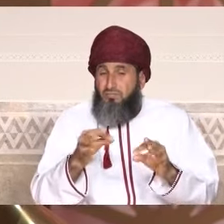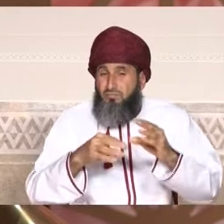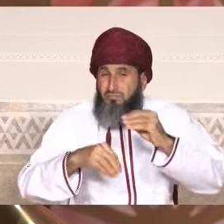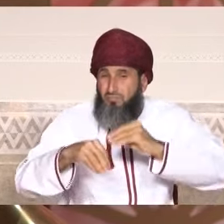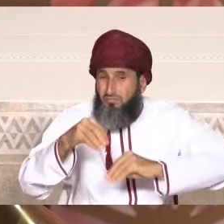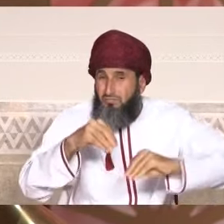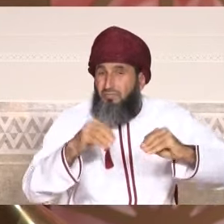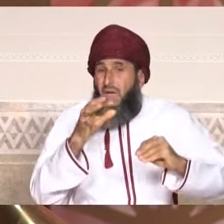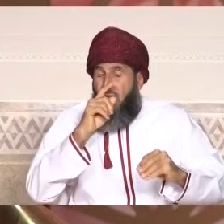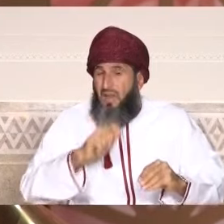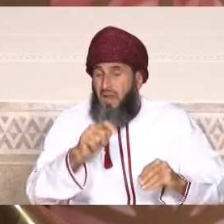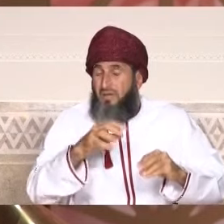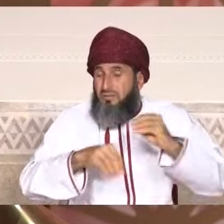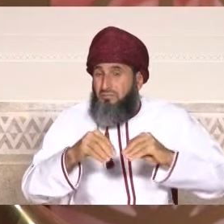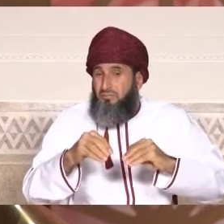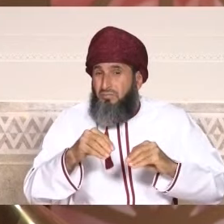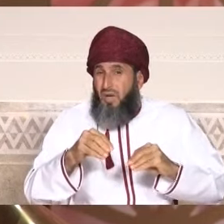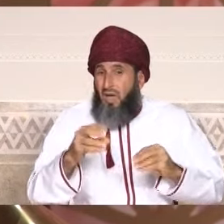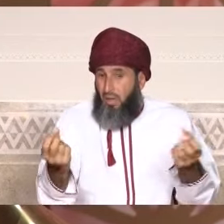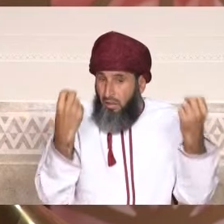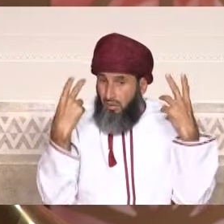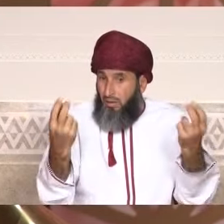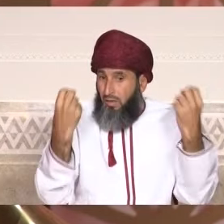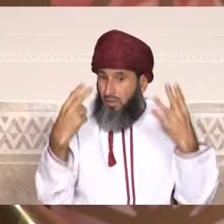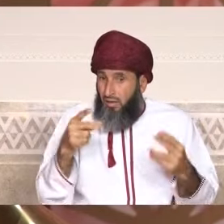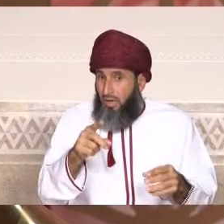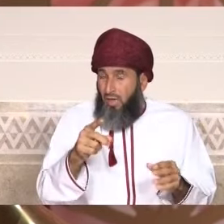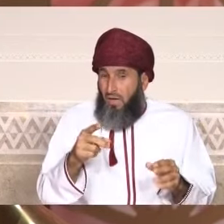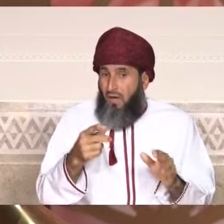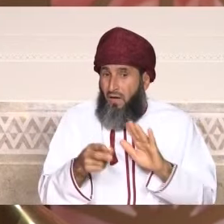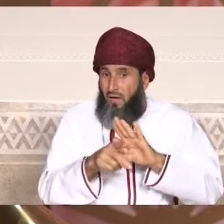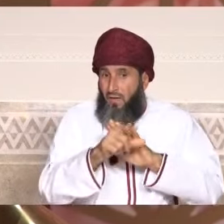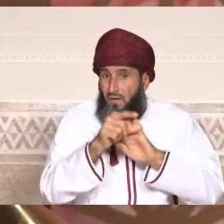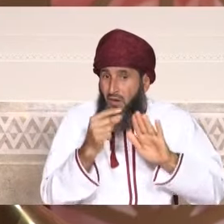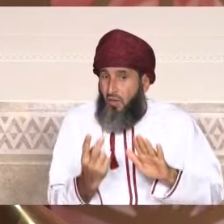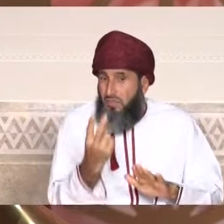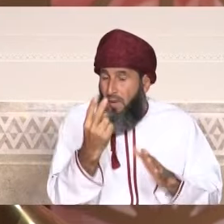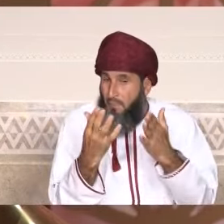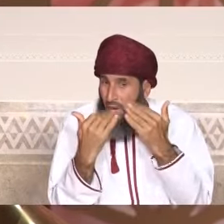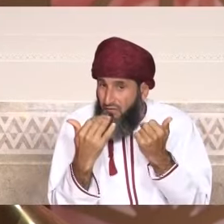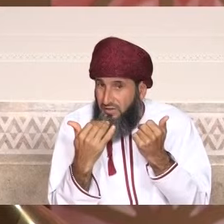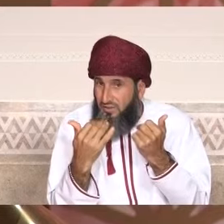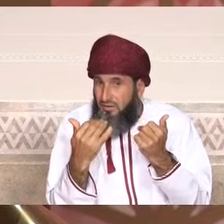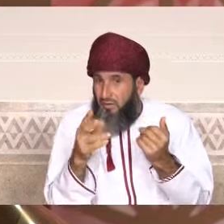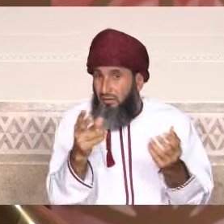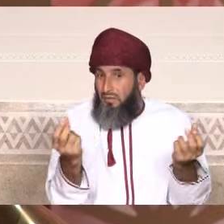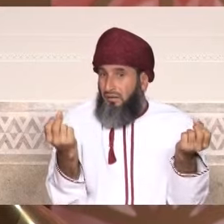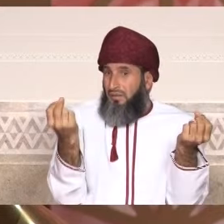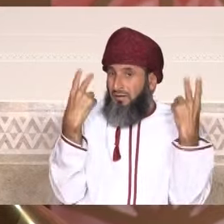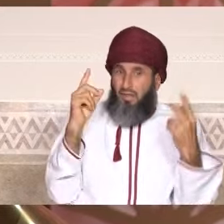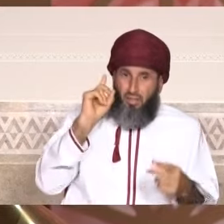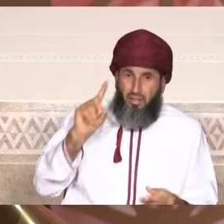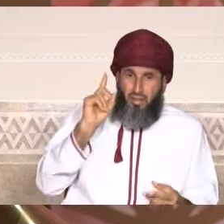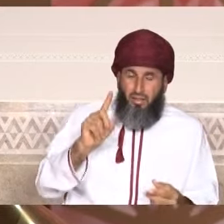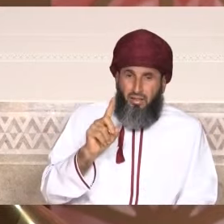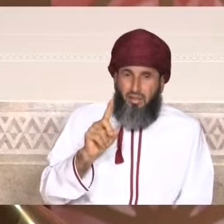بها، فإذا لأنهم يتفاوتون أيضا في ملكاتهم، فإذا كان يعني ذلك الذي